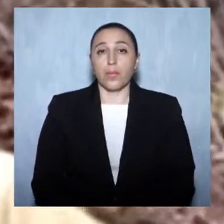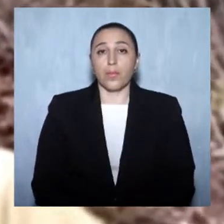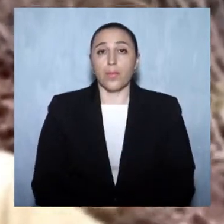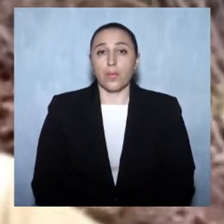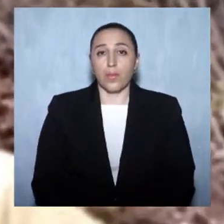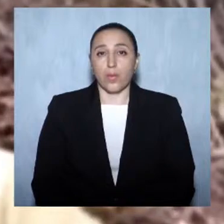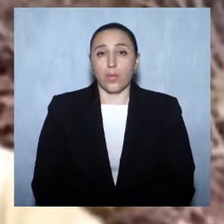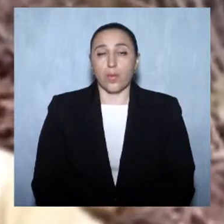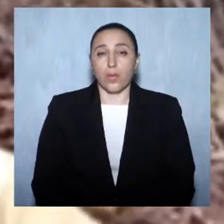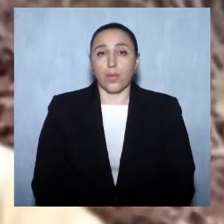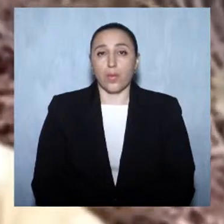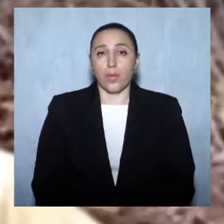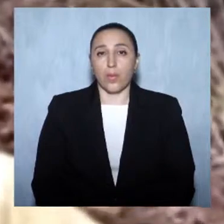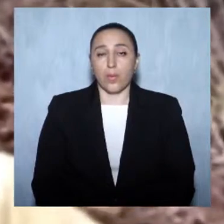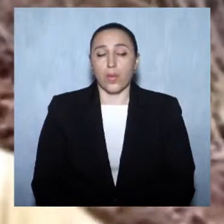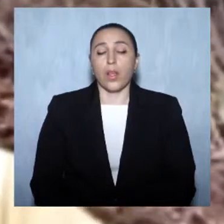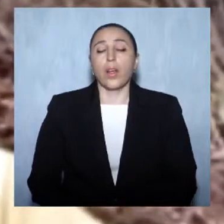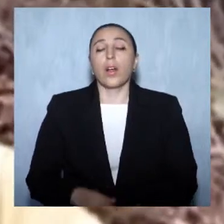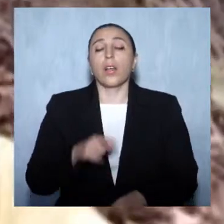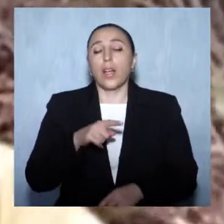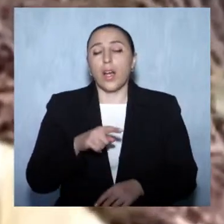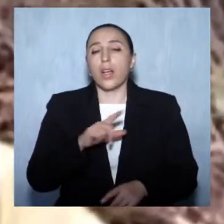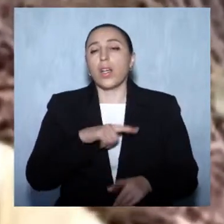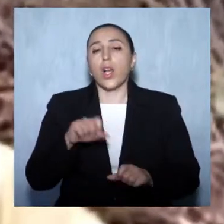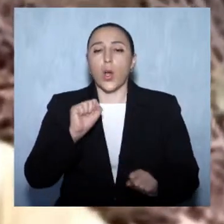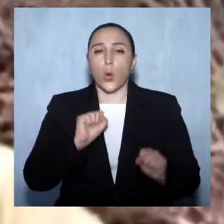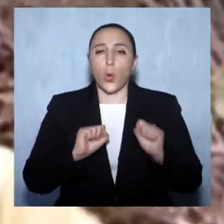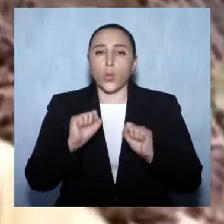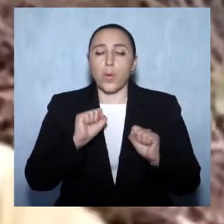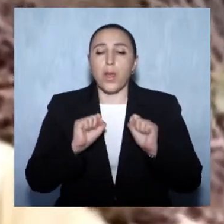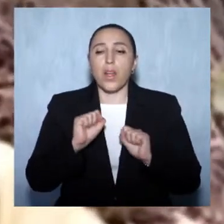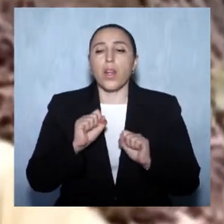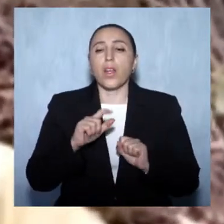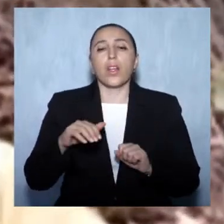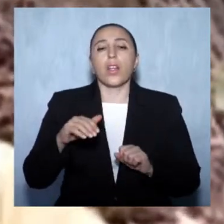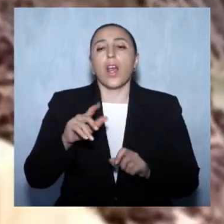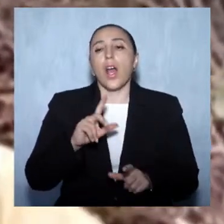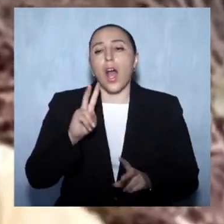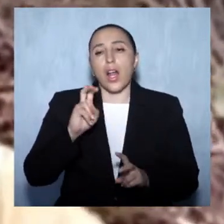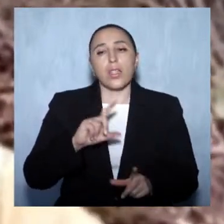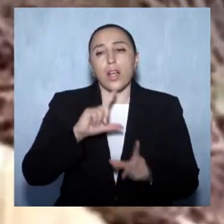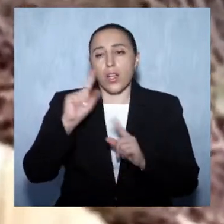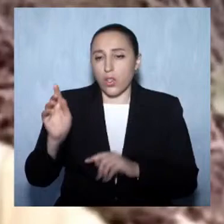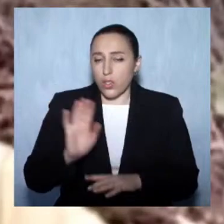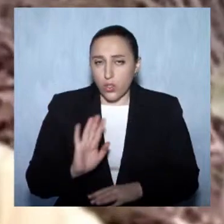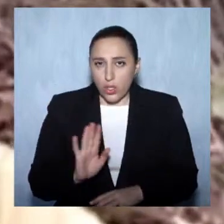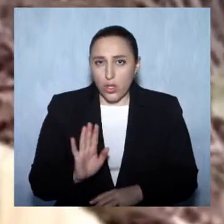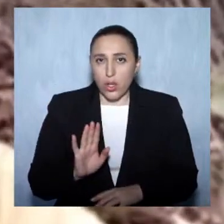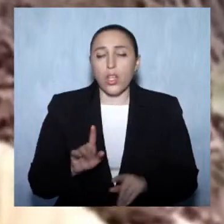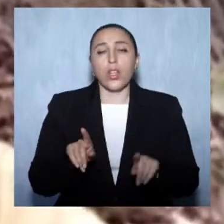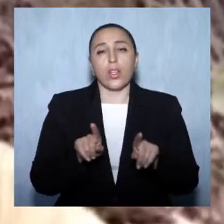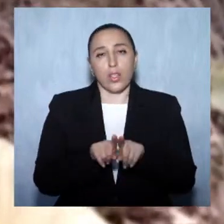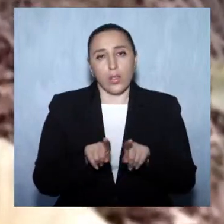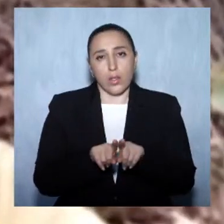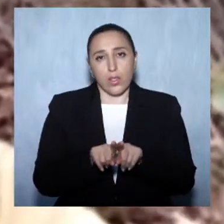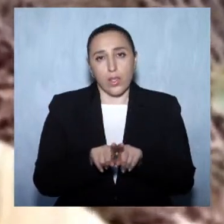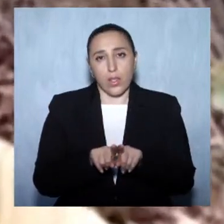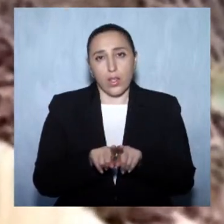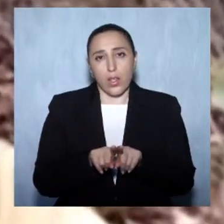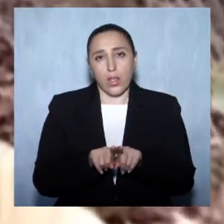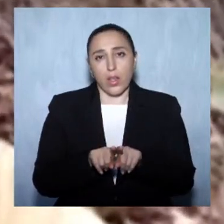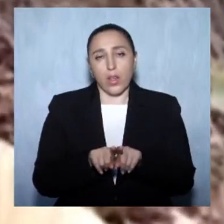նրանք կխուսափեն հավելյալ ոչ միայն Արցախ այցելուց, այլ նաև հավելյալ